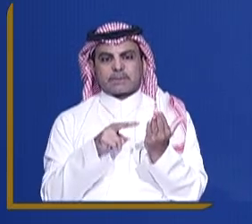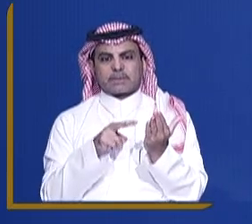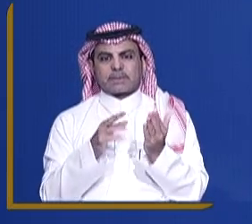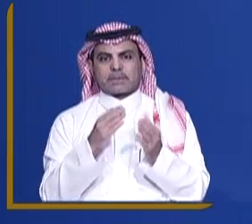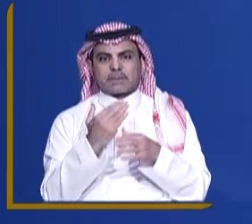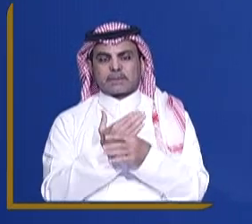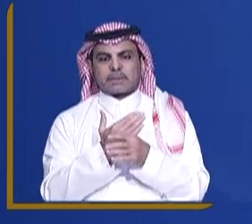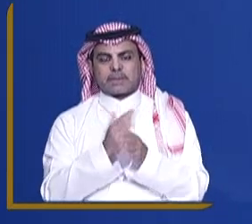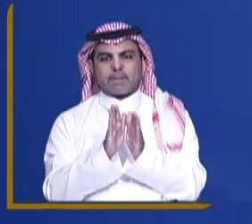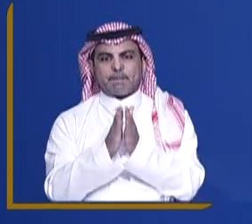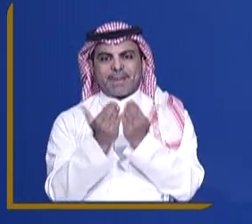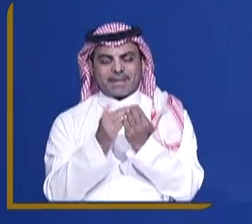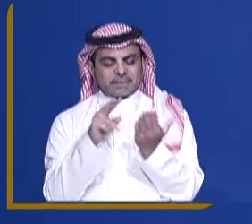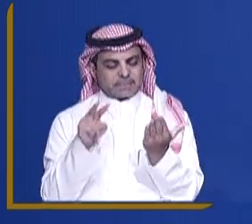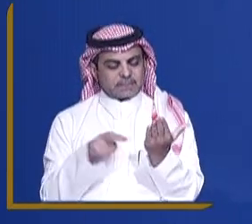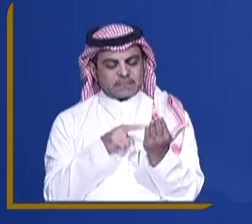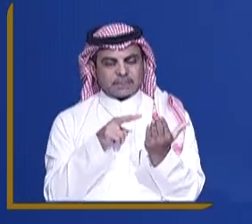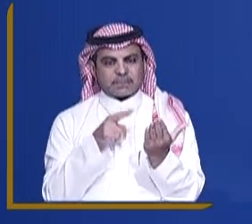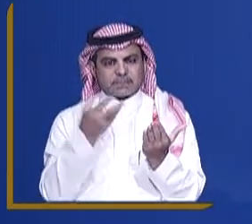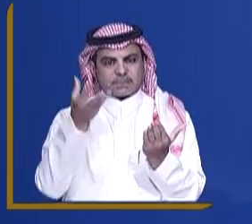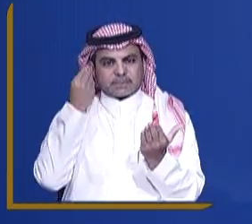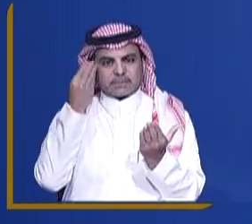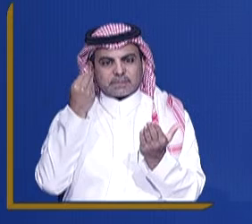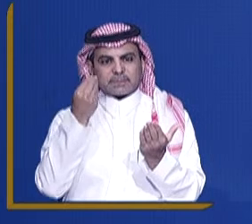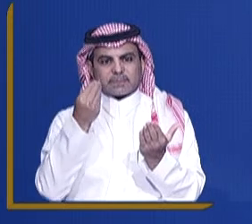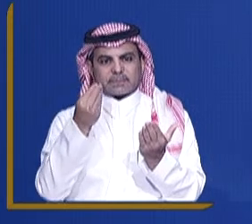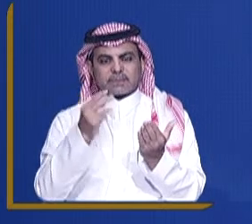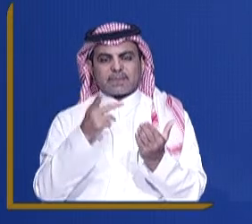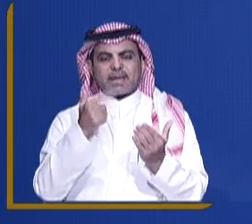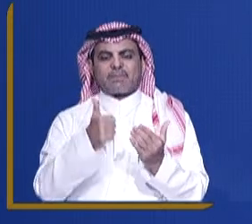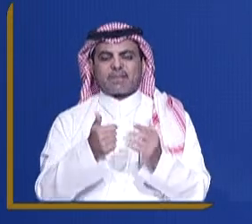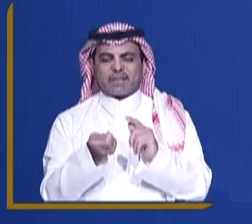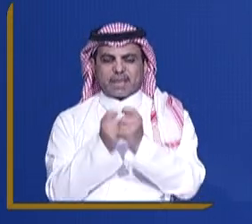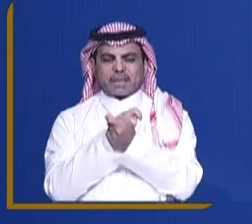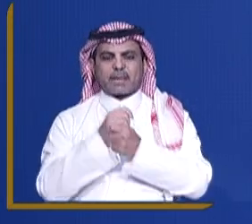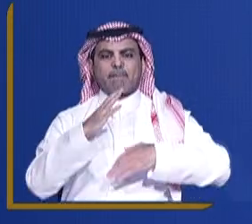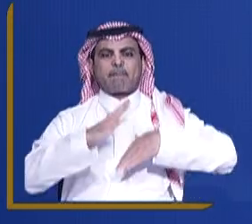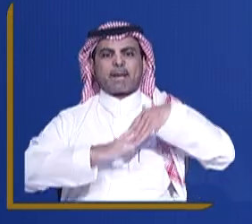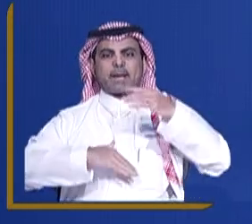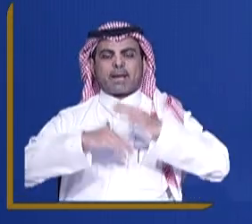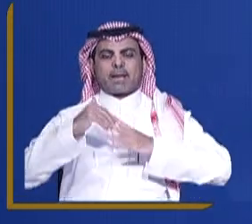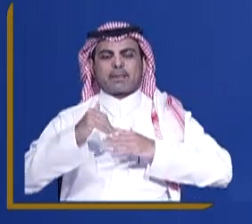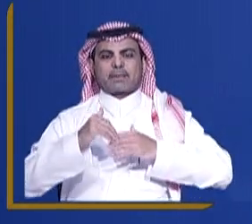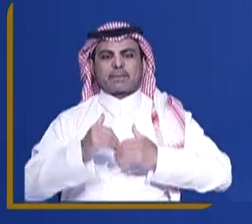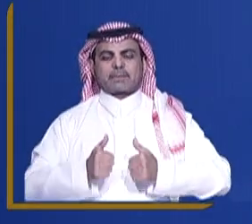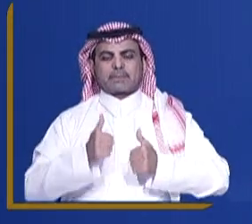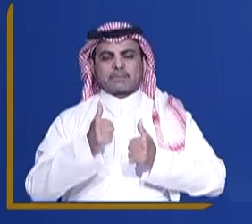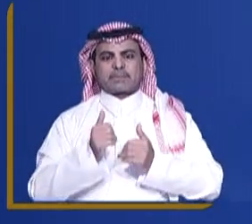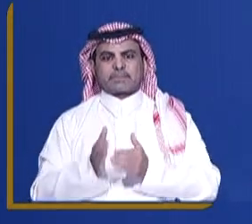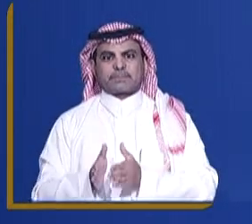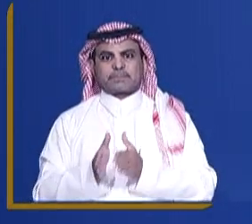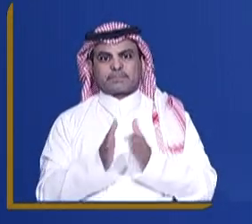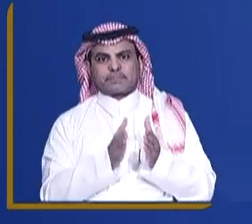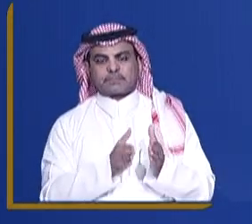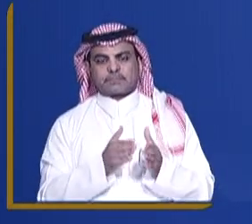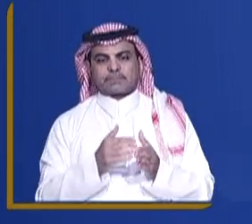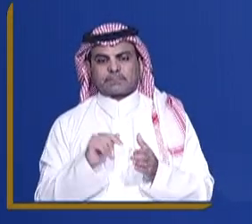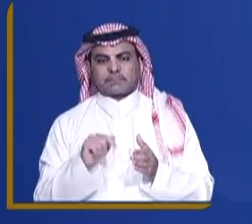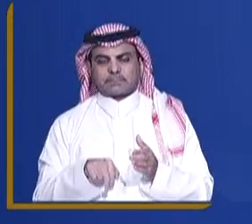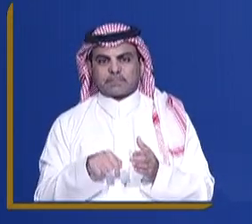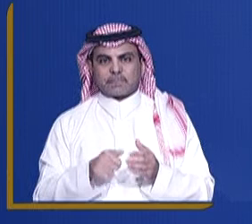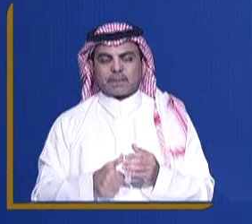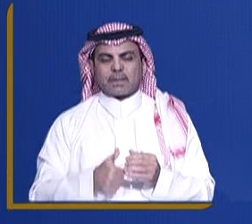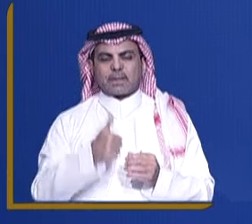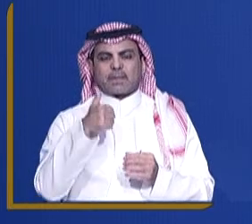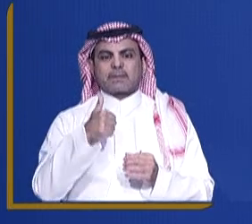من كون المناهج فقط معرفية إلى مهاراتية وكذلك إلى قيمية. هذا حيسعل